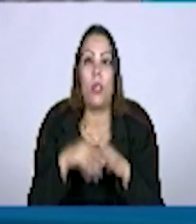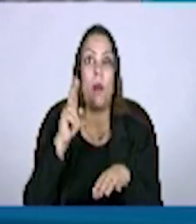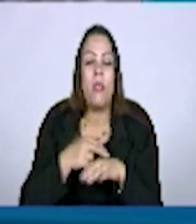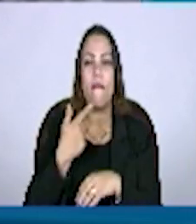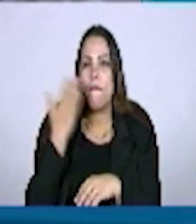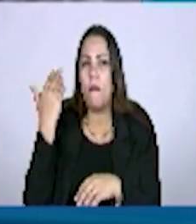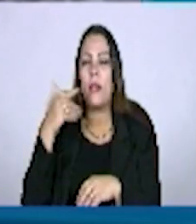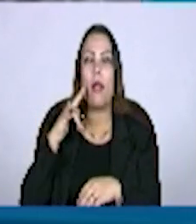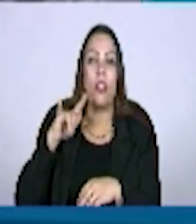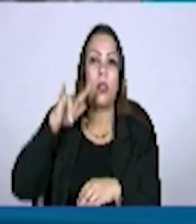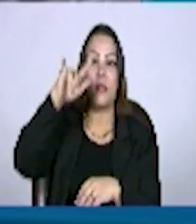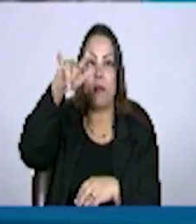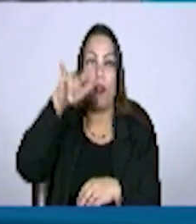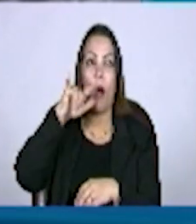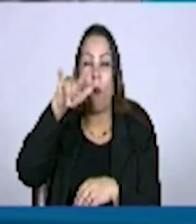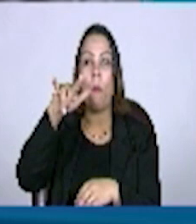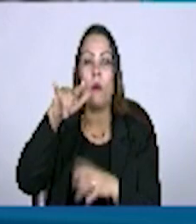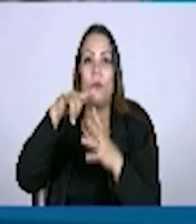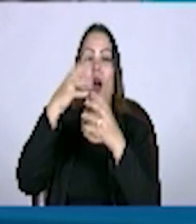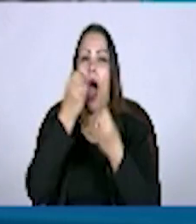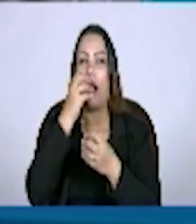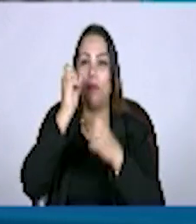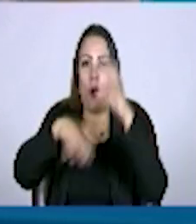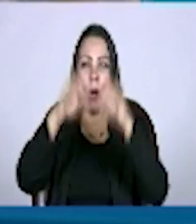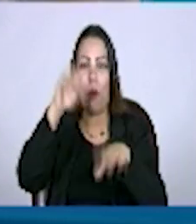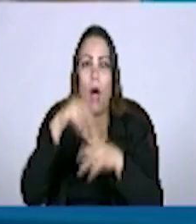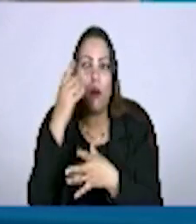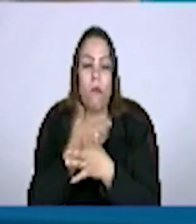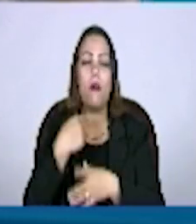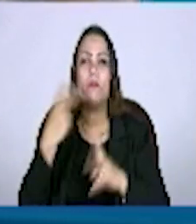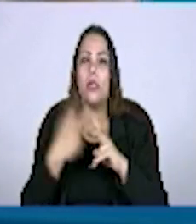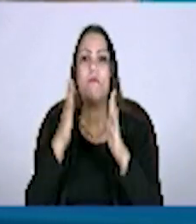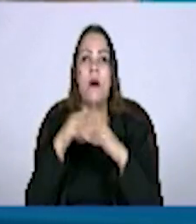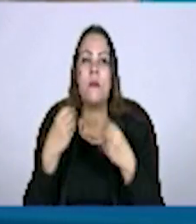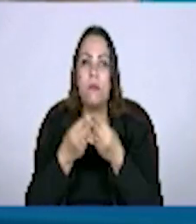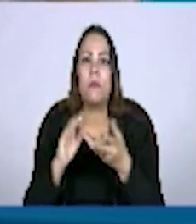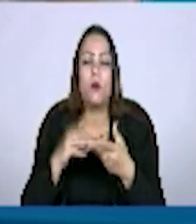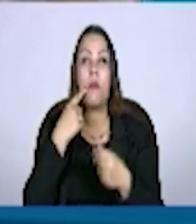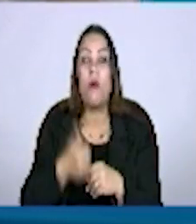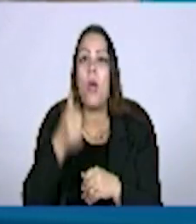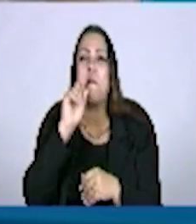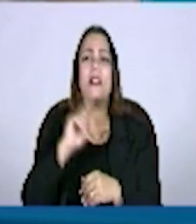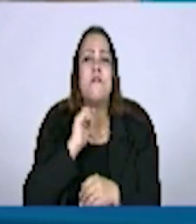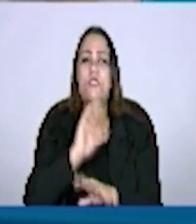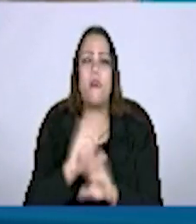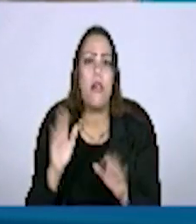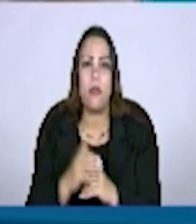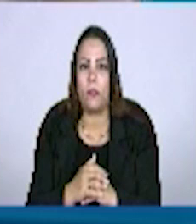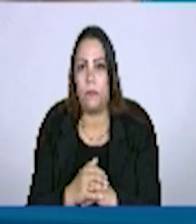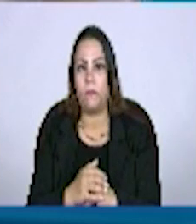بيحدث اللي مصر بتساهم فيه بقوه ودول اخرى ايضا طبعا جيد لكنه غير